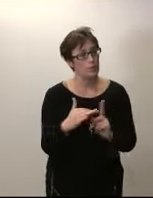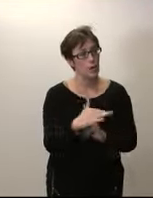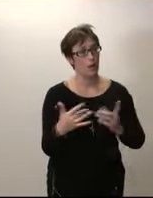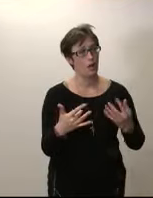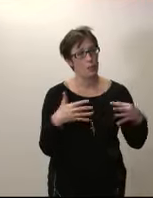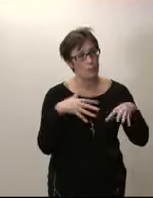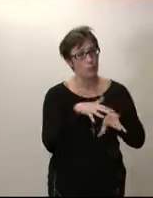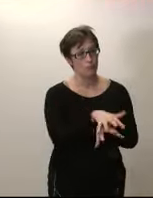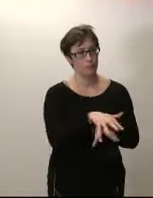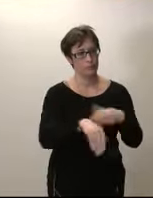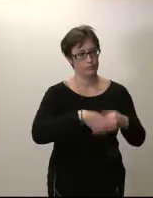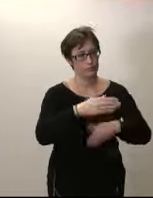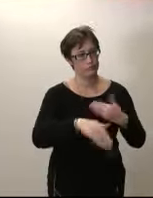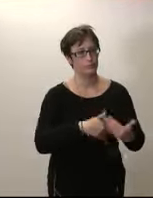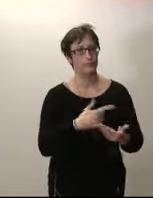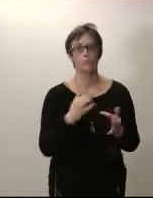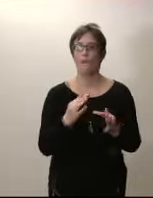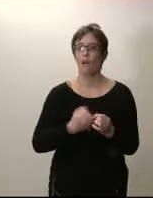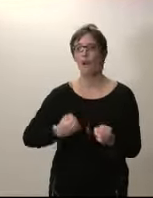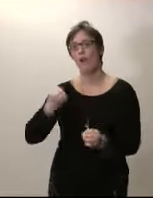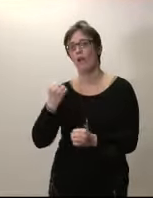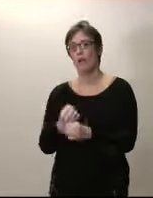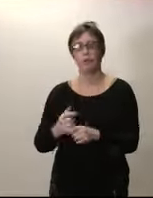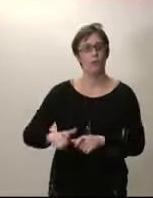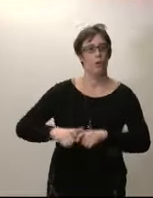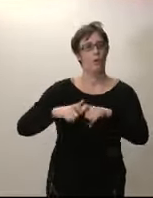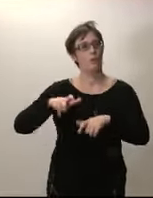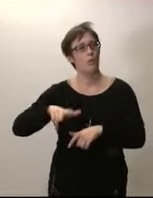de ne pas créer ou faire fonctionner des choses qui